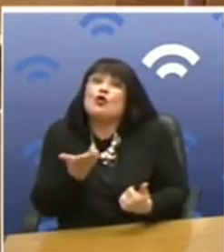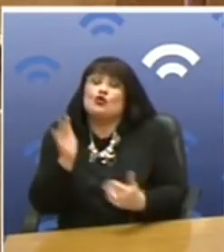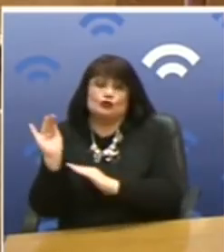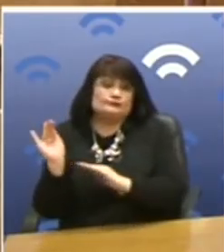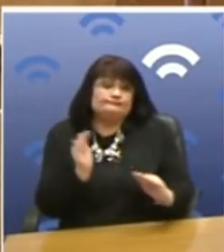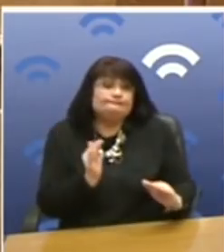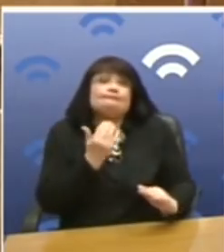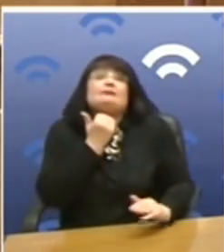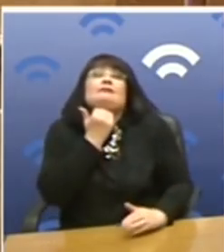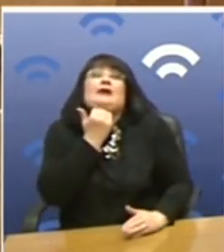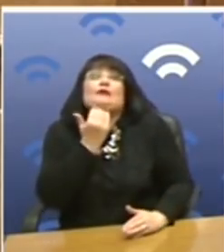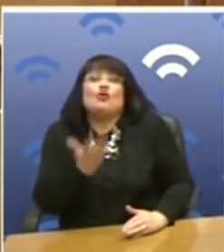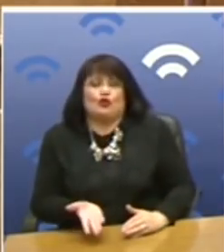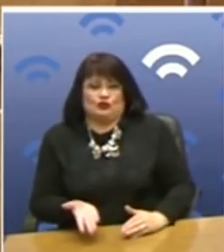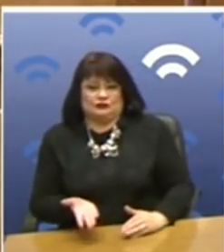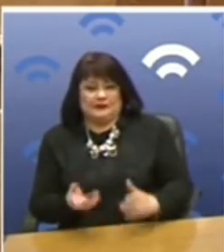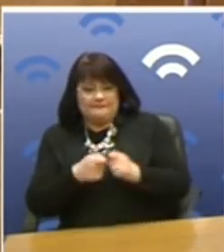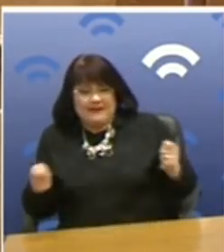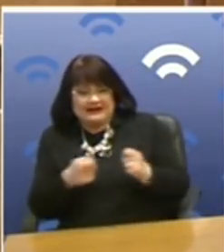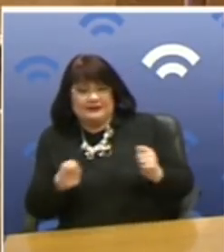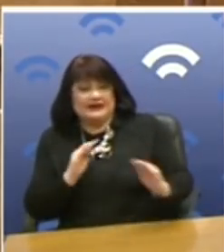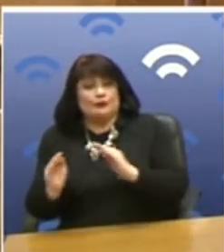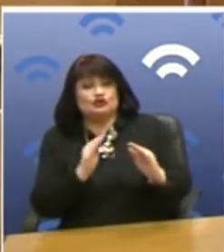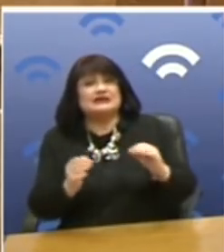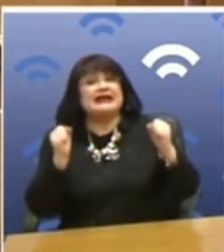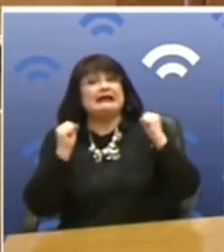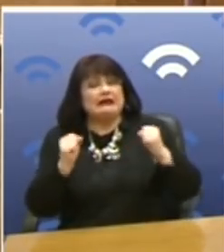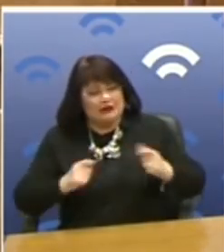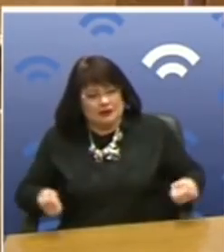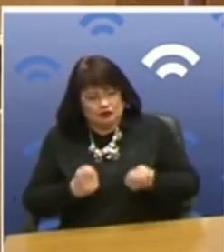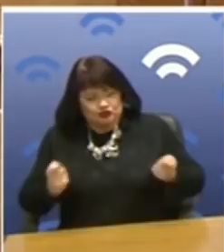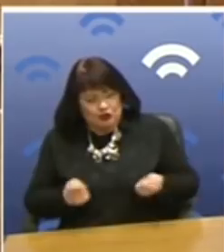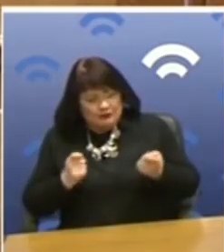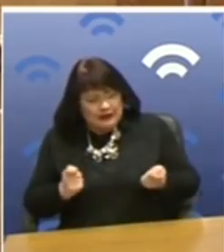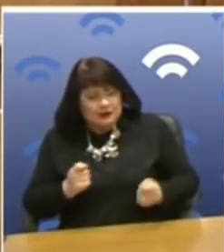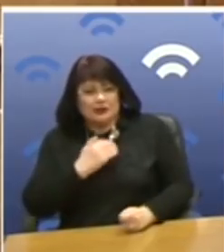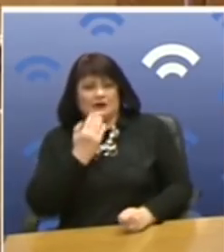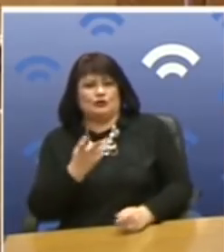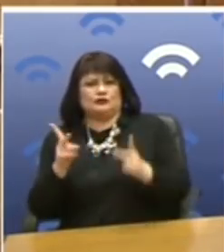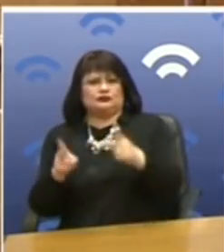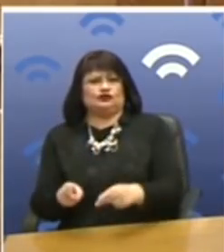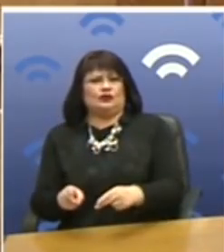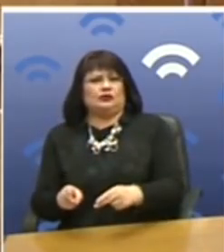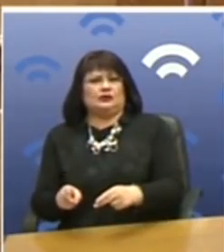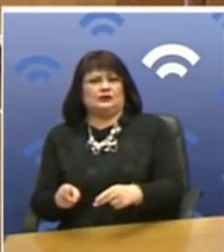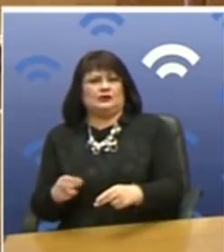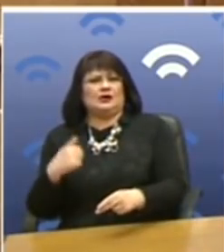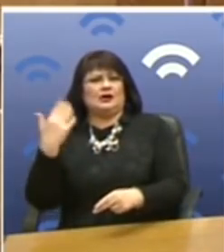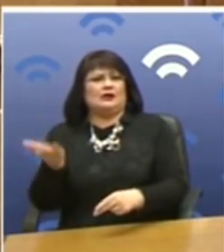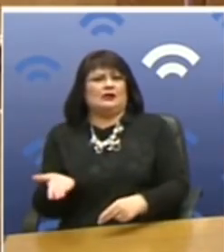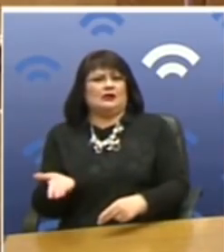δεν επιτρέπεται τα μέτρα προστασίας της υγείας των εργαζομένων να σταματούν έξω από τις πύλες